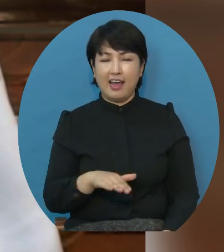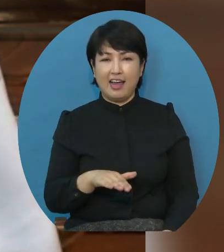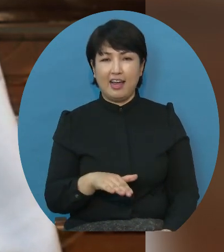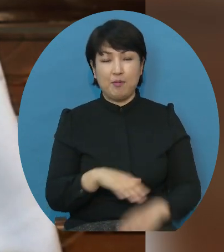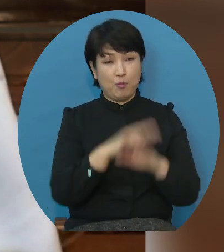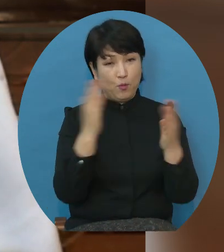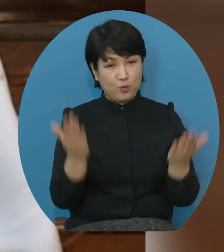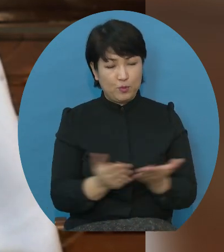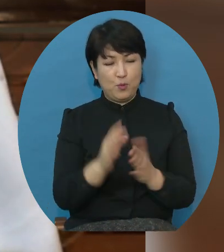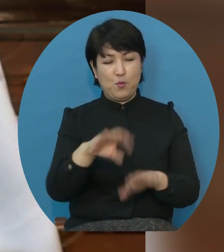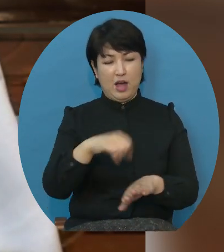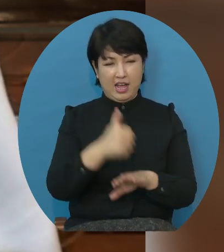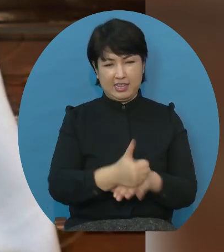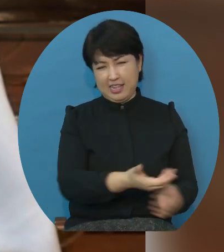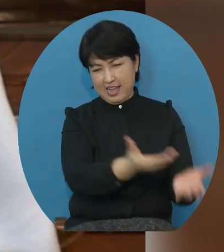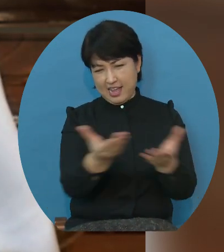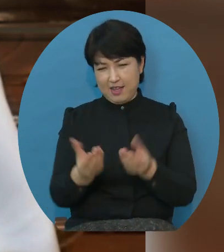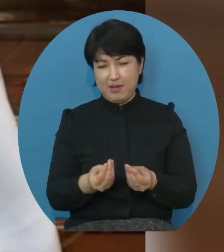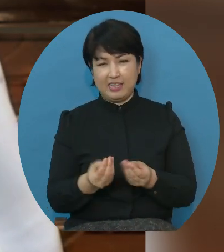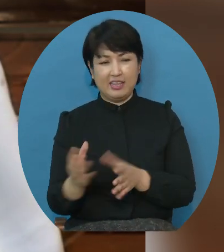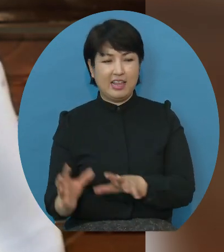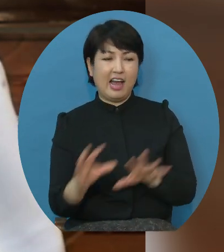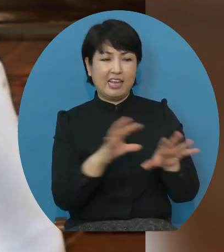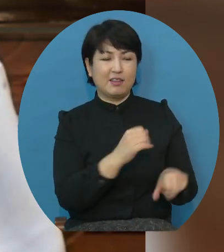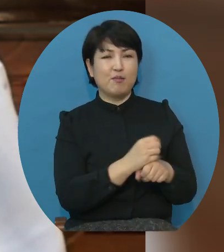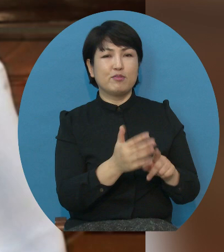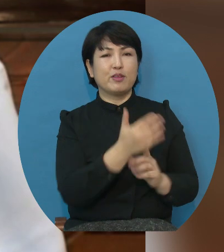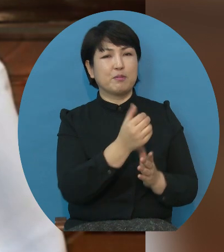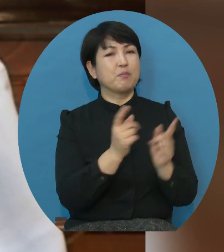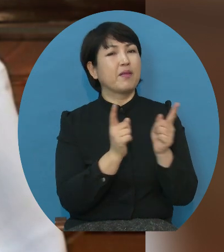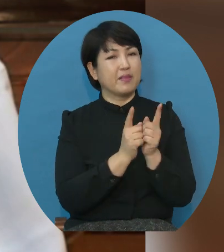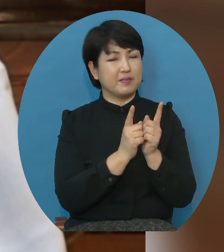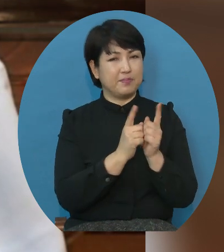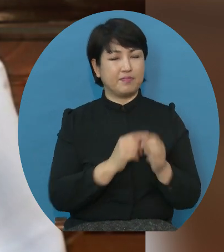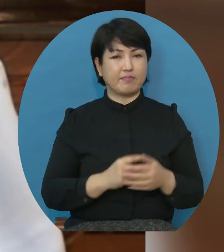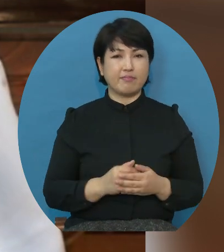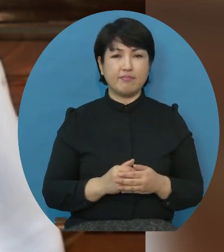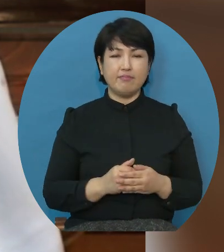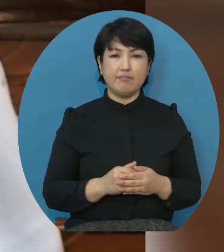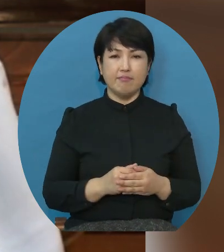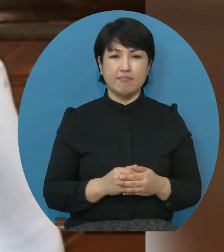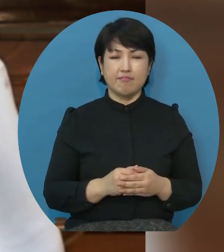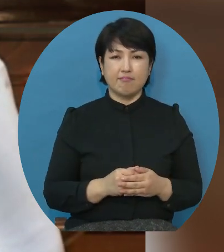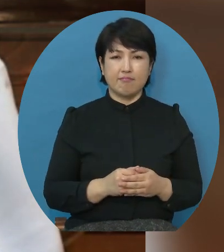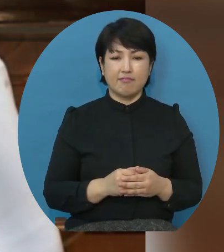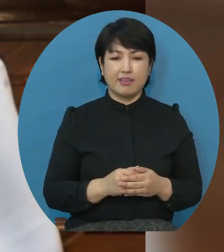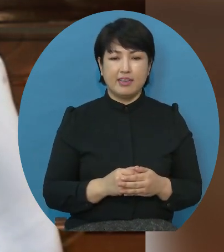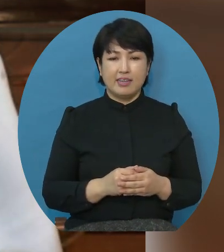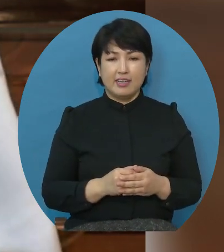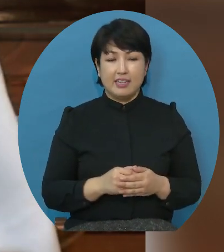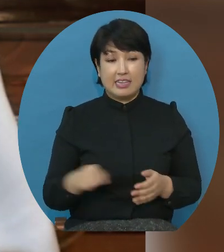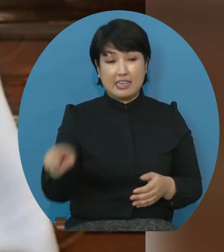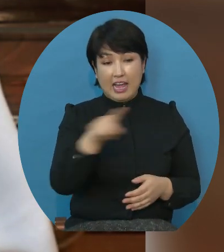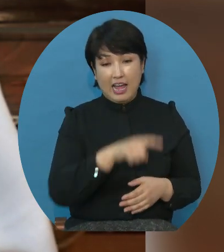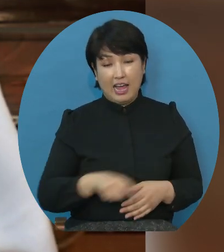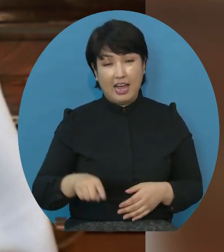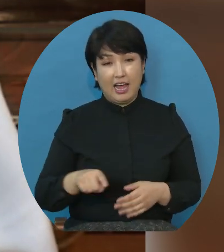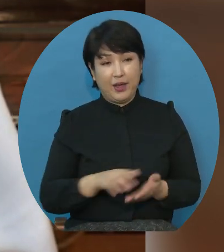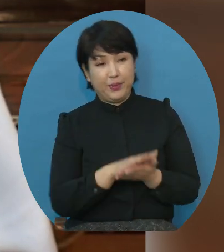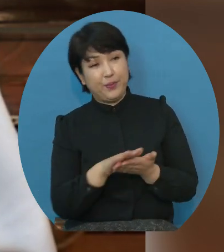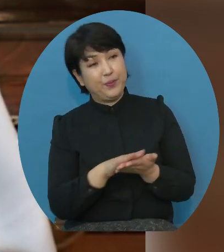그래서 이 왕들이 부처님을 차 다 왔어 그러니까 놀다가